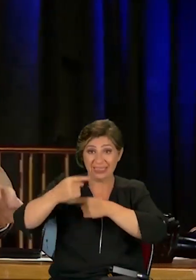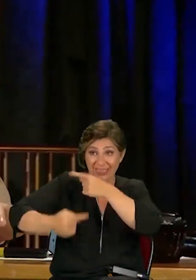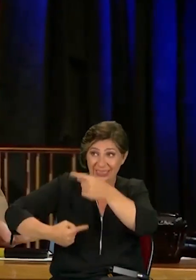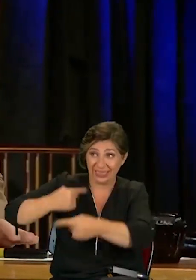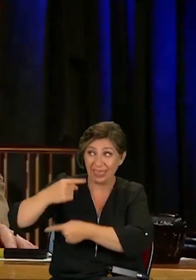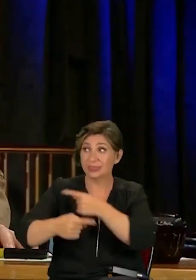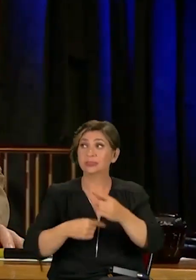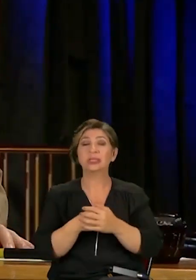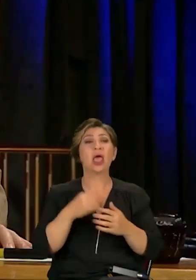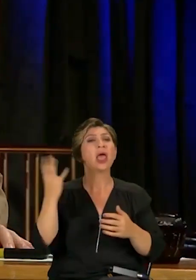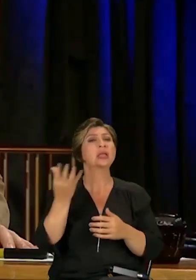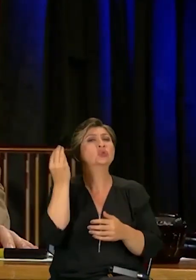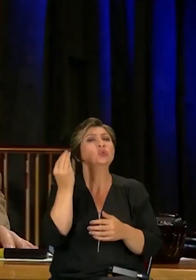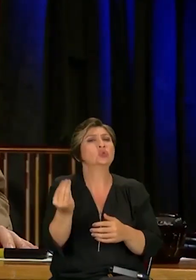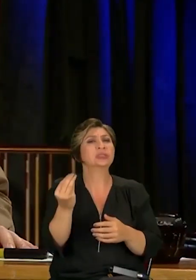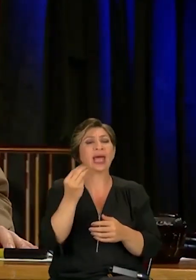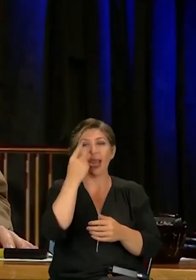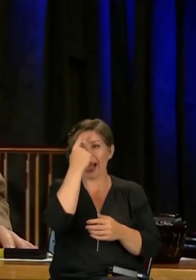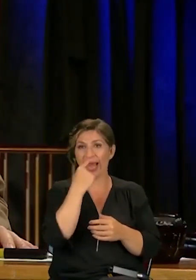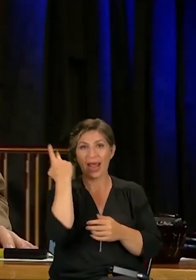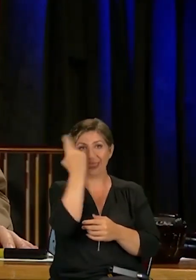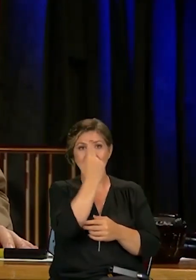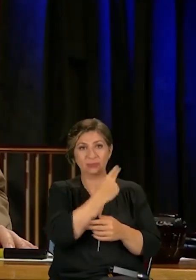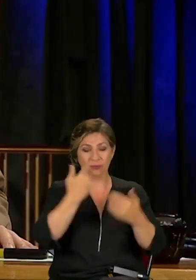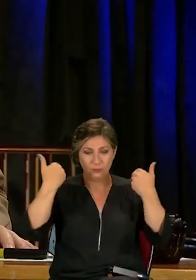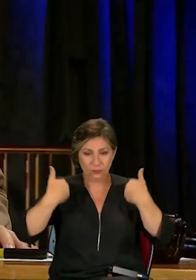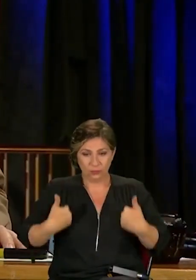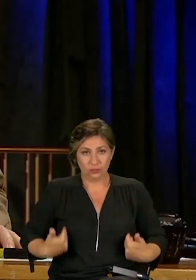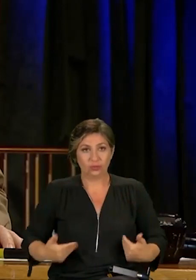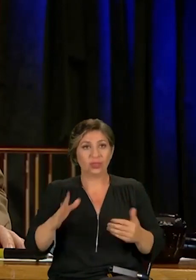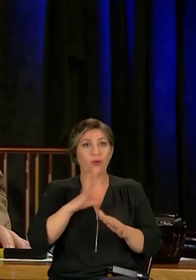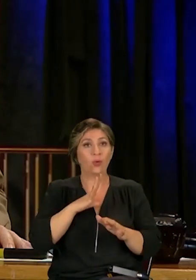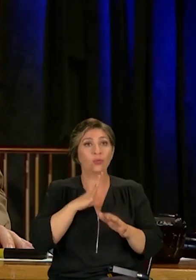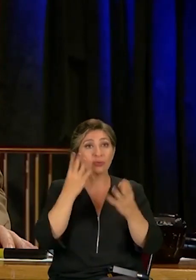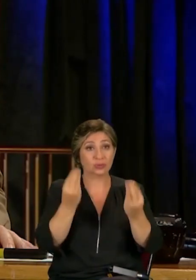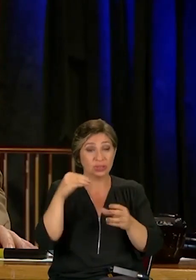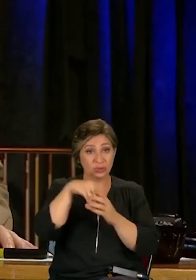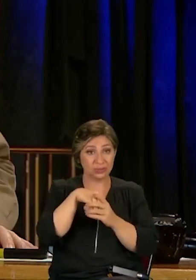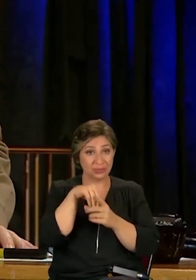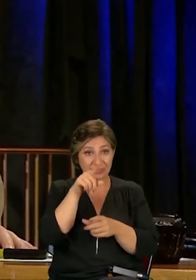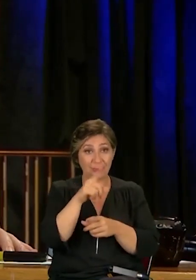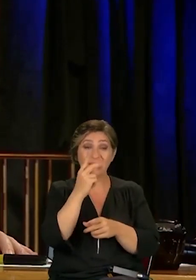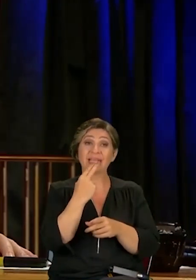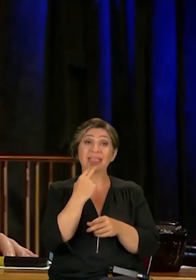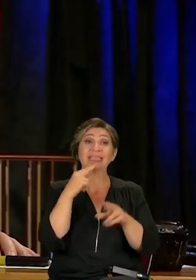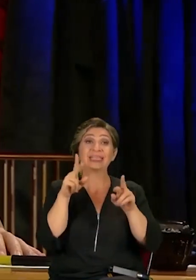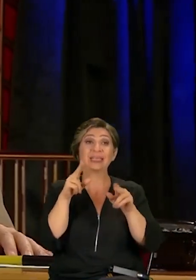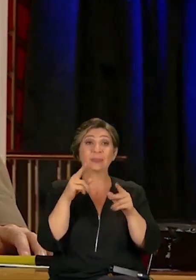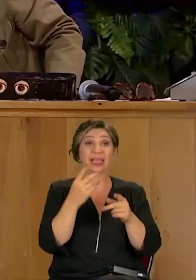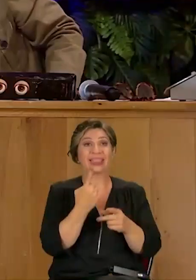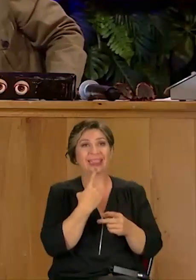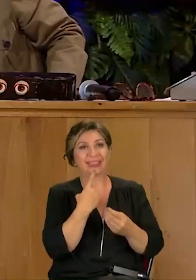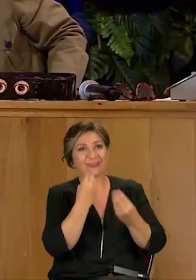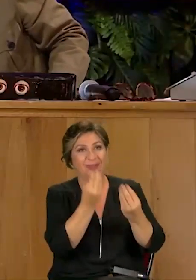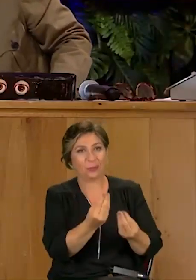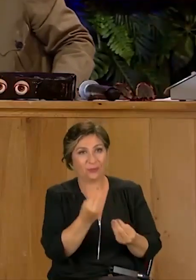ırkların en güzel bir resmini vücudunda taşıman itibariyle, ya bir kadın gibi iltifat